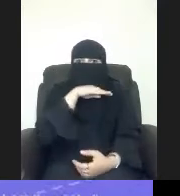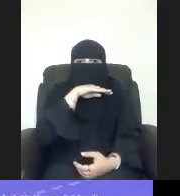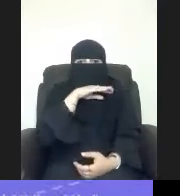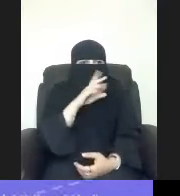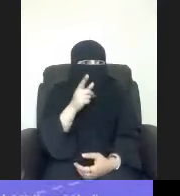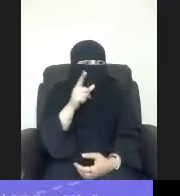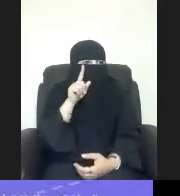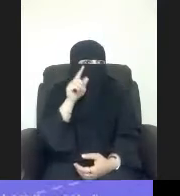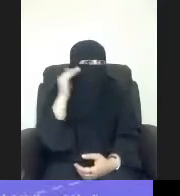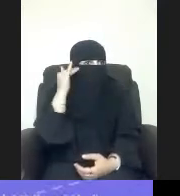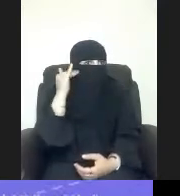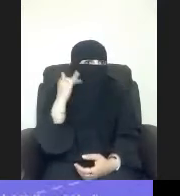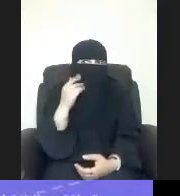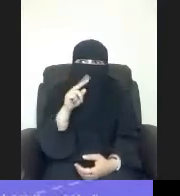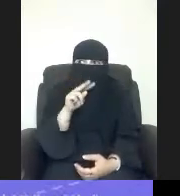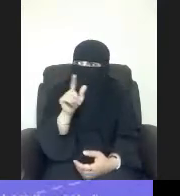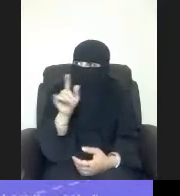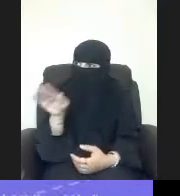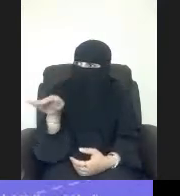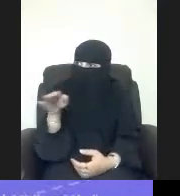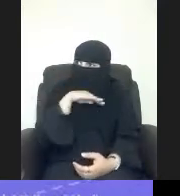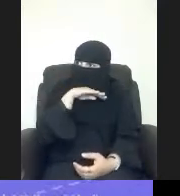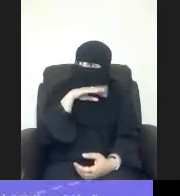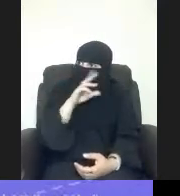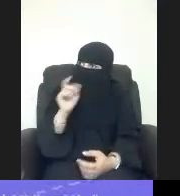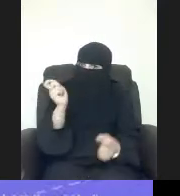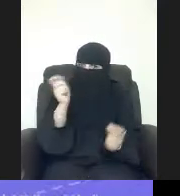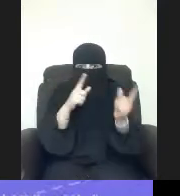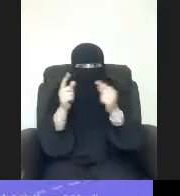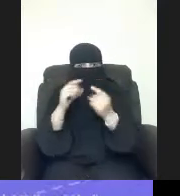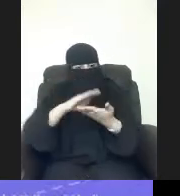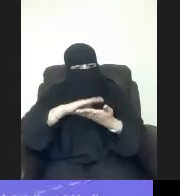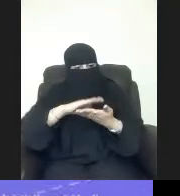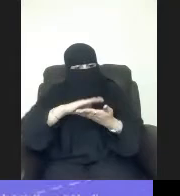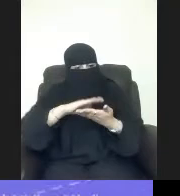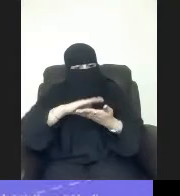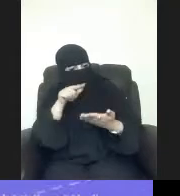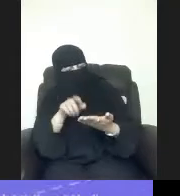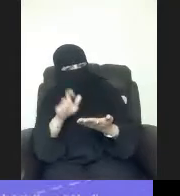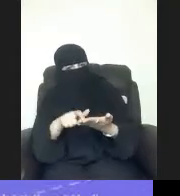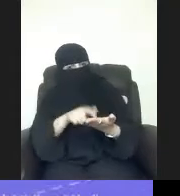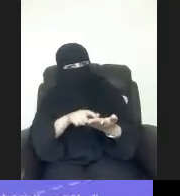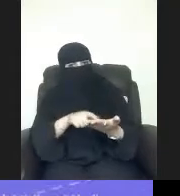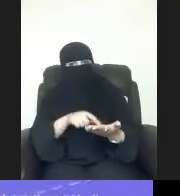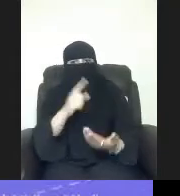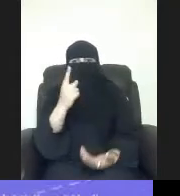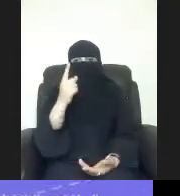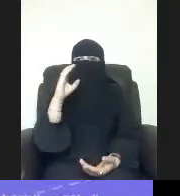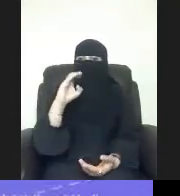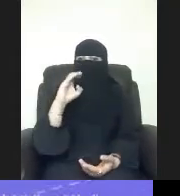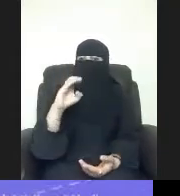لاحظ، مع أني أنا ترى جايب لهم نت، جايب لهم المودم هذا اللي أبو 1 جيجا مدري واثنين جيجا.